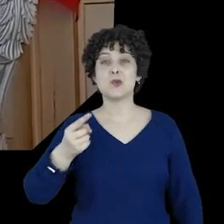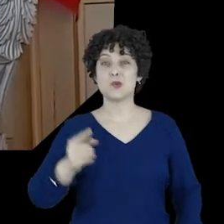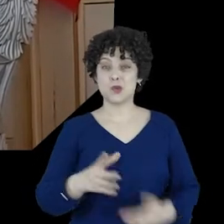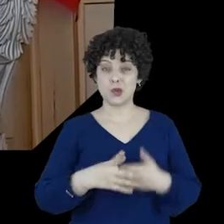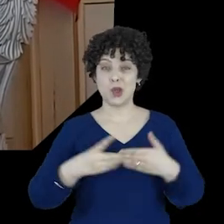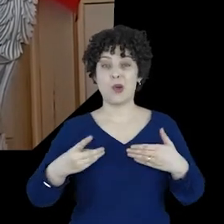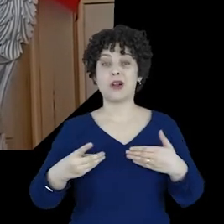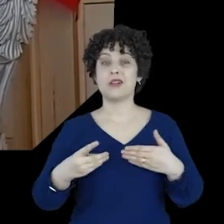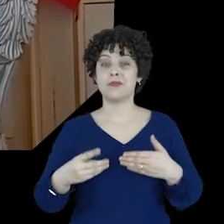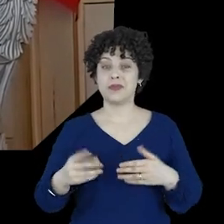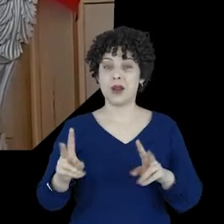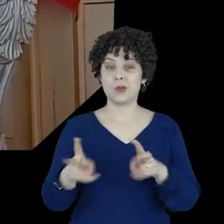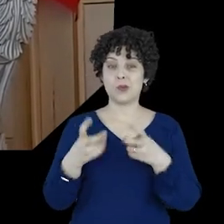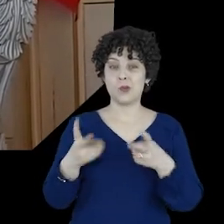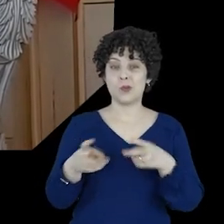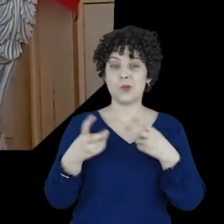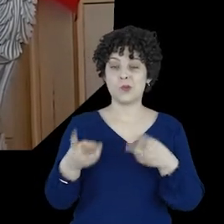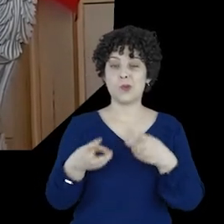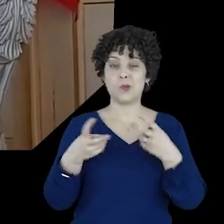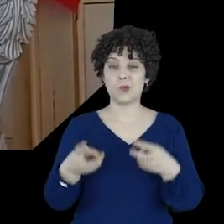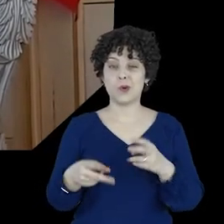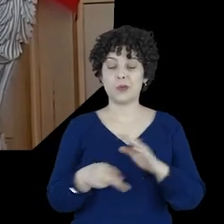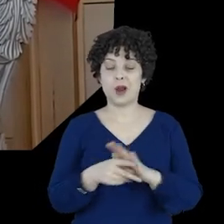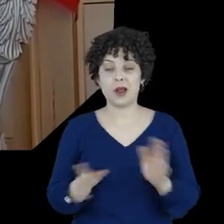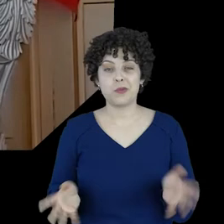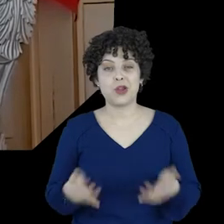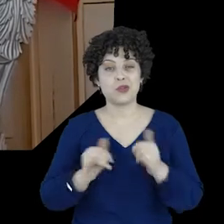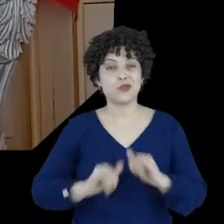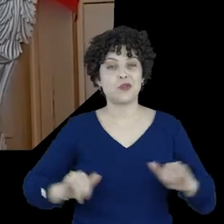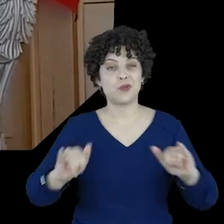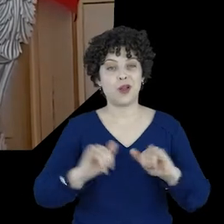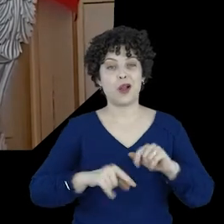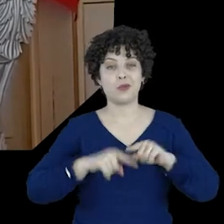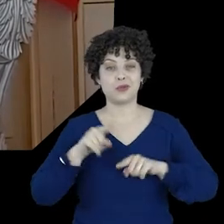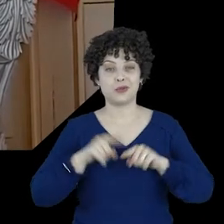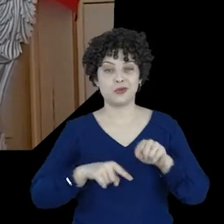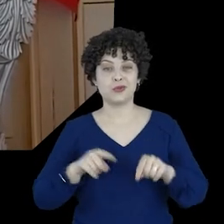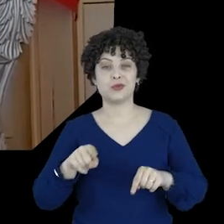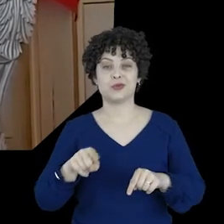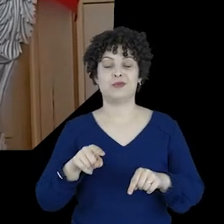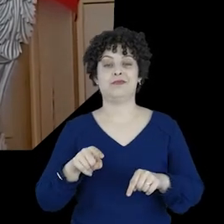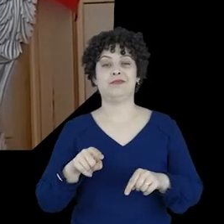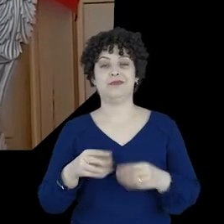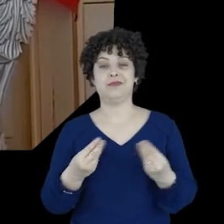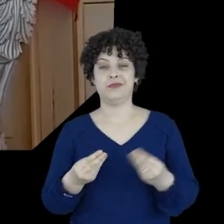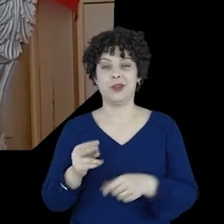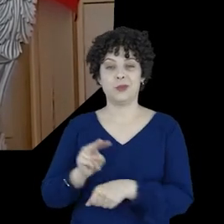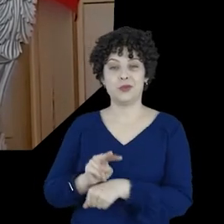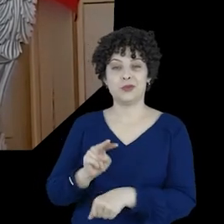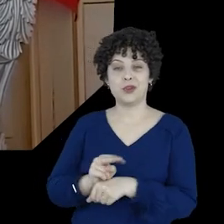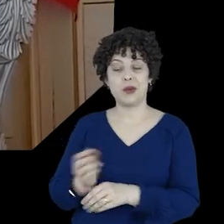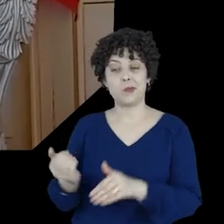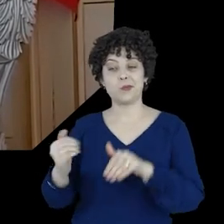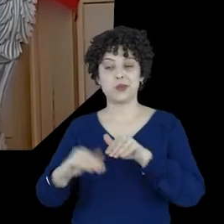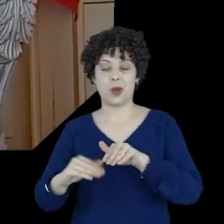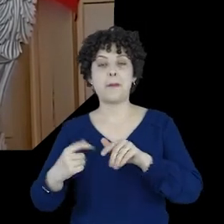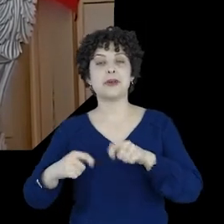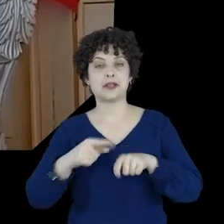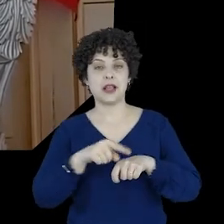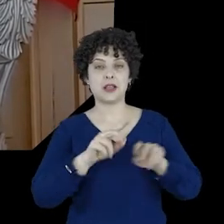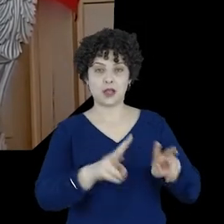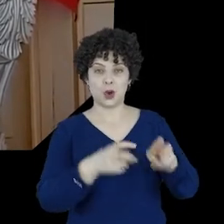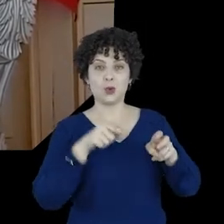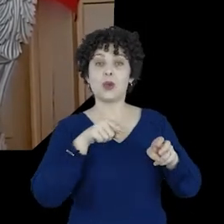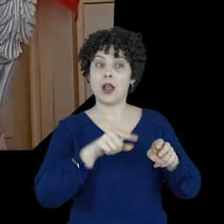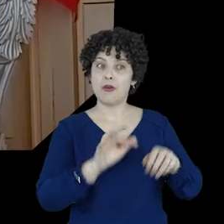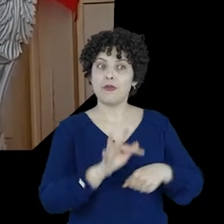centaines de milliers de dollars du fait de la monétisation et du placement de produits, eh bien que cet argent soit sanctuarisé,